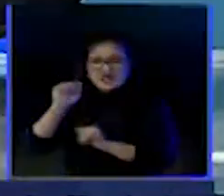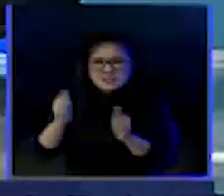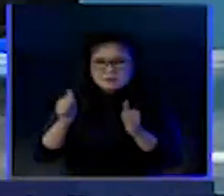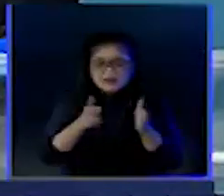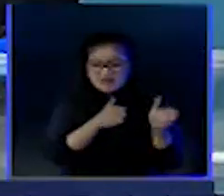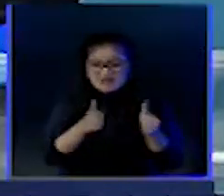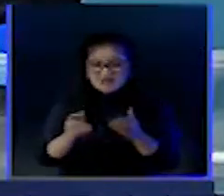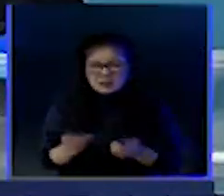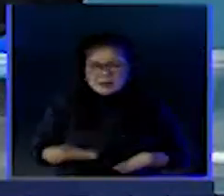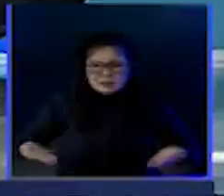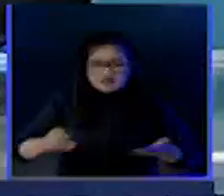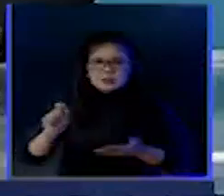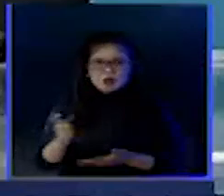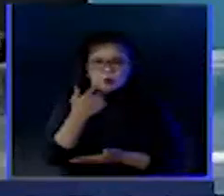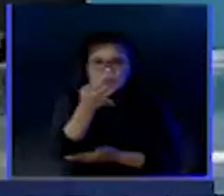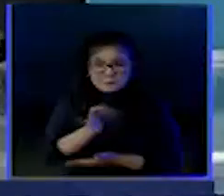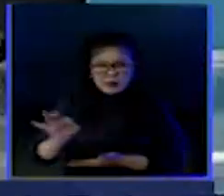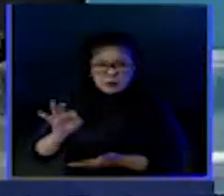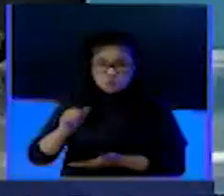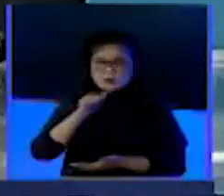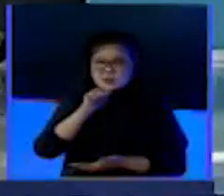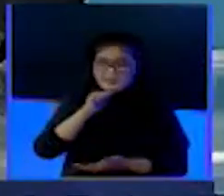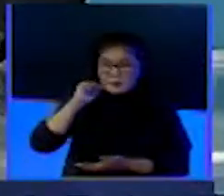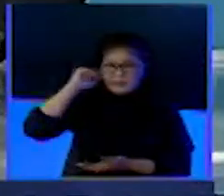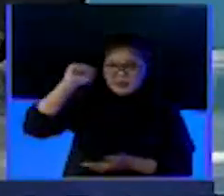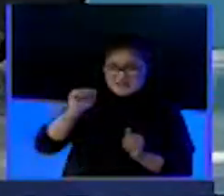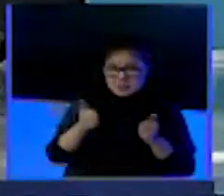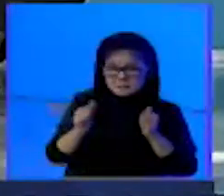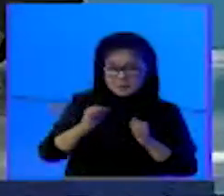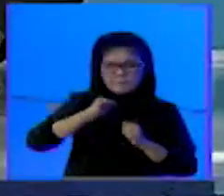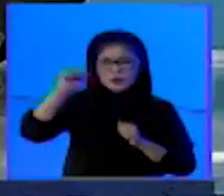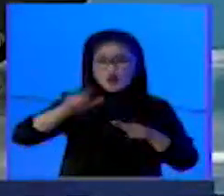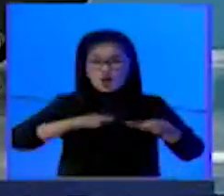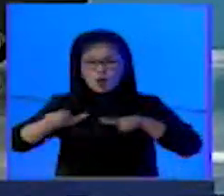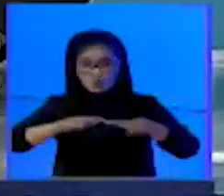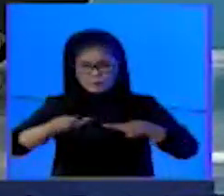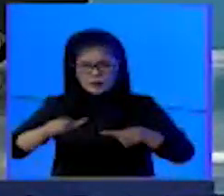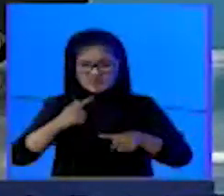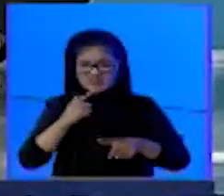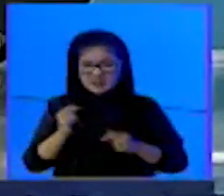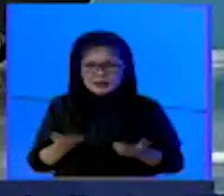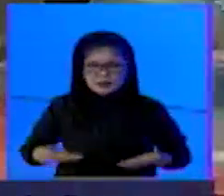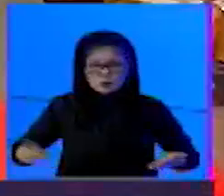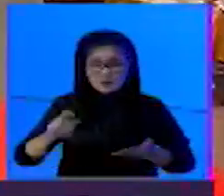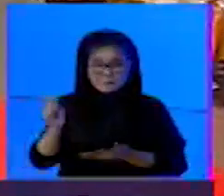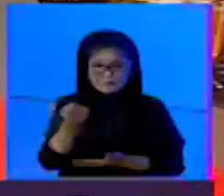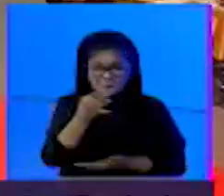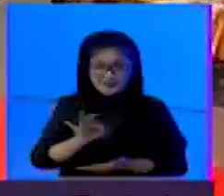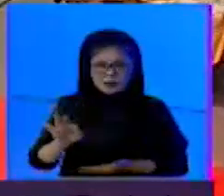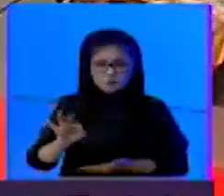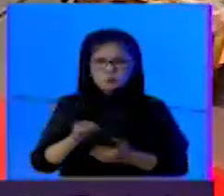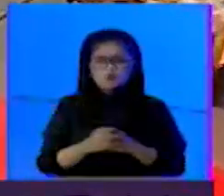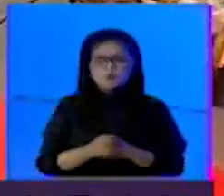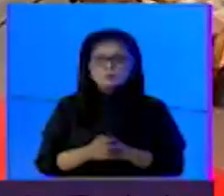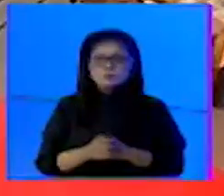Insentif daerah sebesar 168 miliar rupiah disiapkan bagi pemenang lomba. Kategori pemenang dibagi